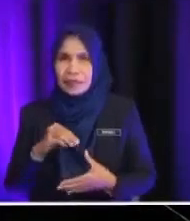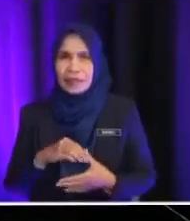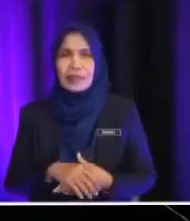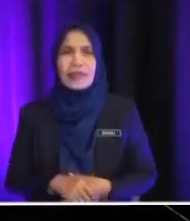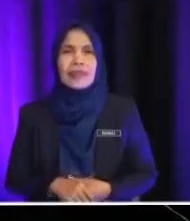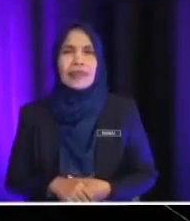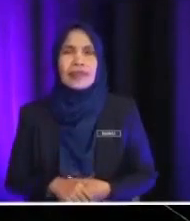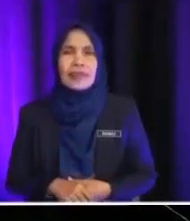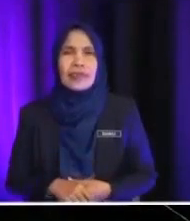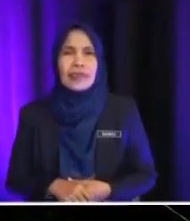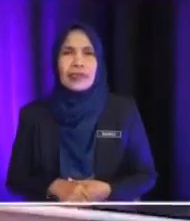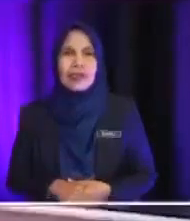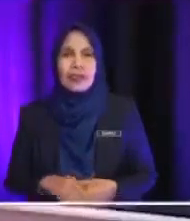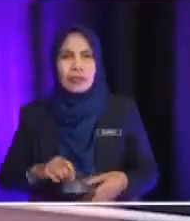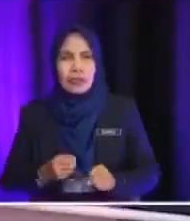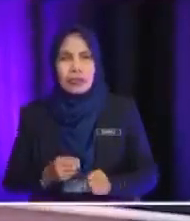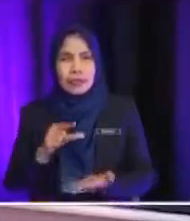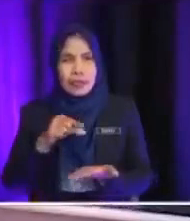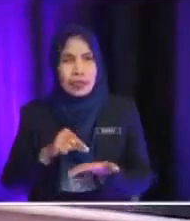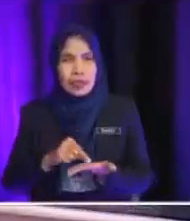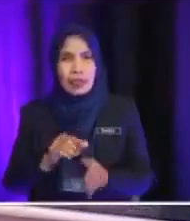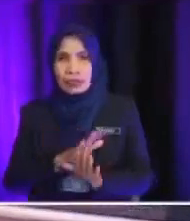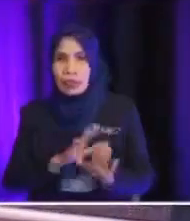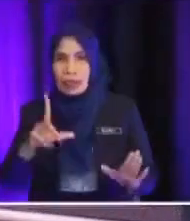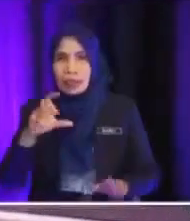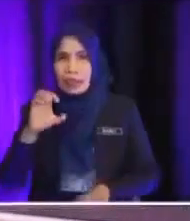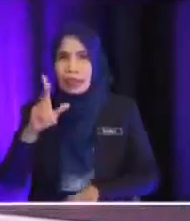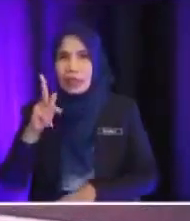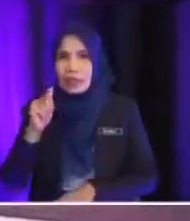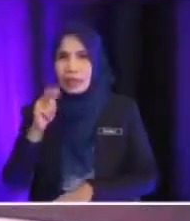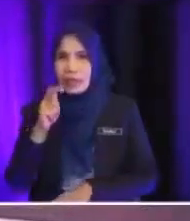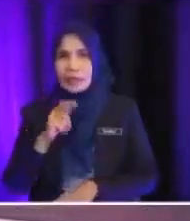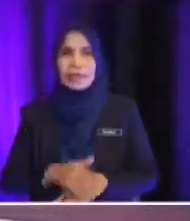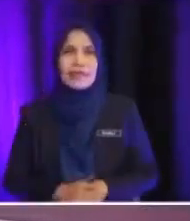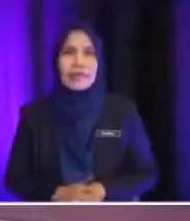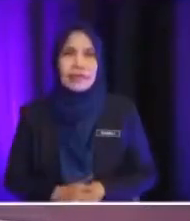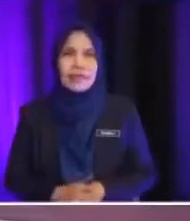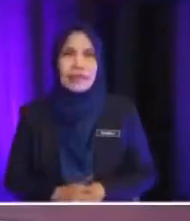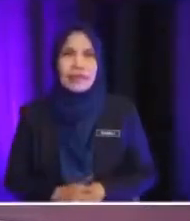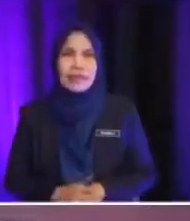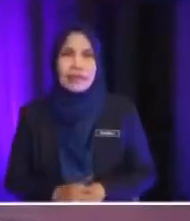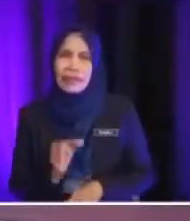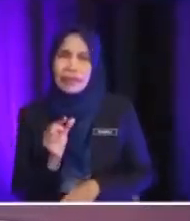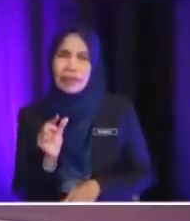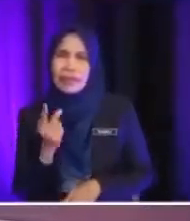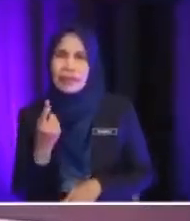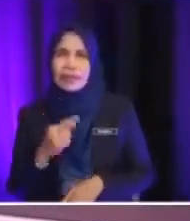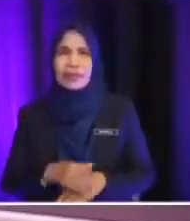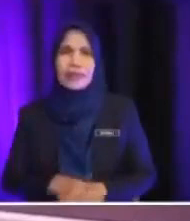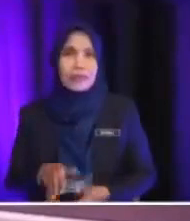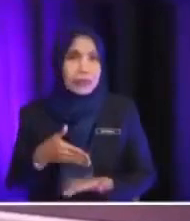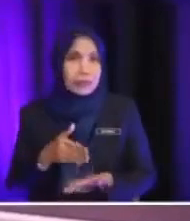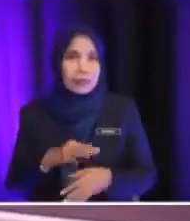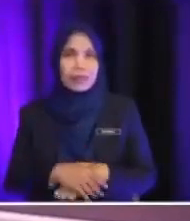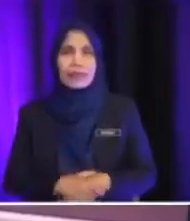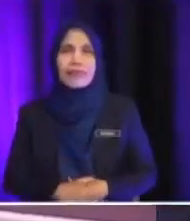melekat. Okey. Betul. Okey. Sapukan perlu banyak ke ataupun sikit-sikit je? Tak perlu banyak sangat. Sebab dia kaedah memanggang